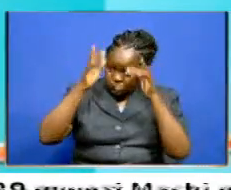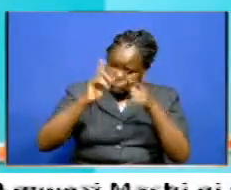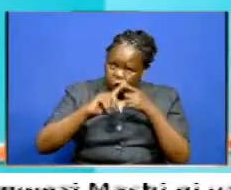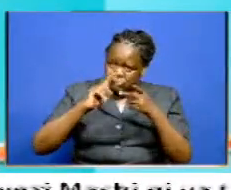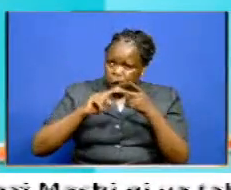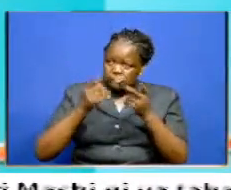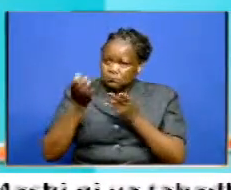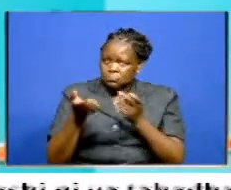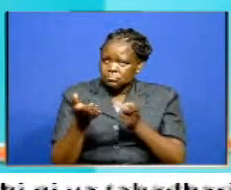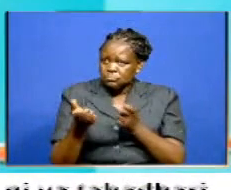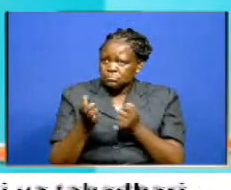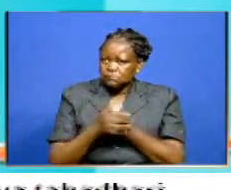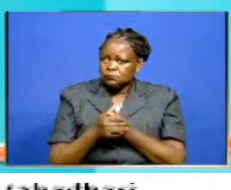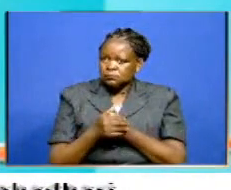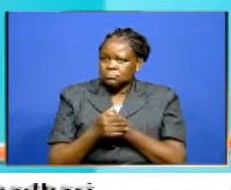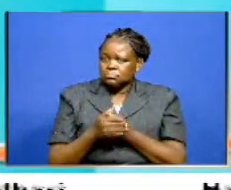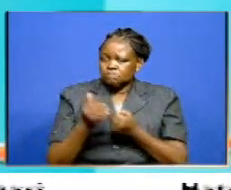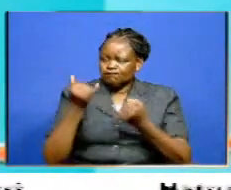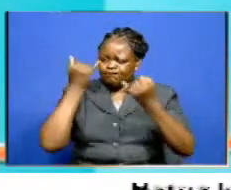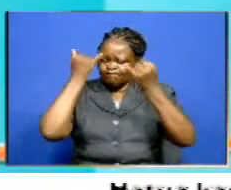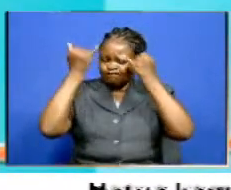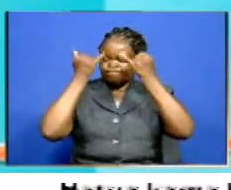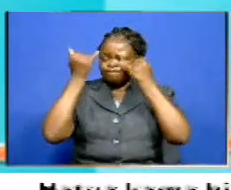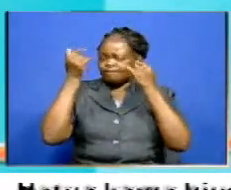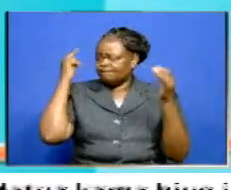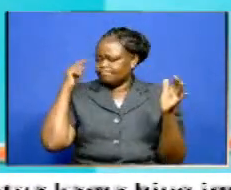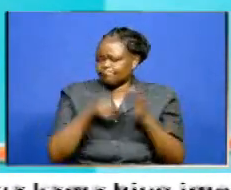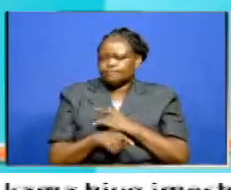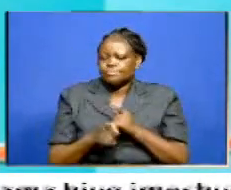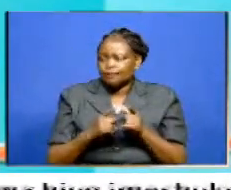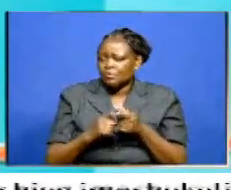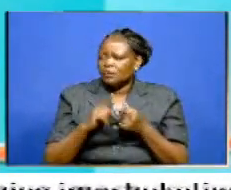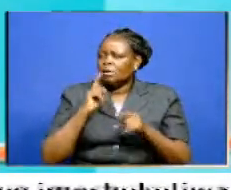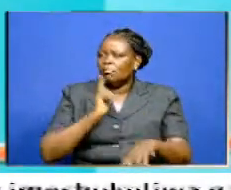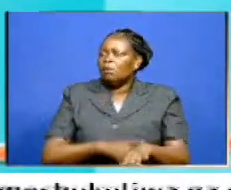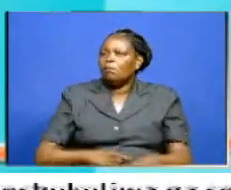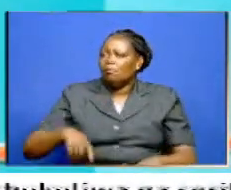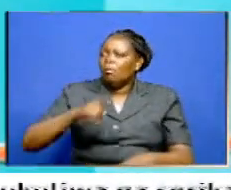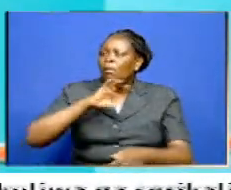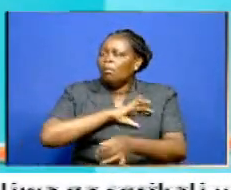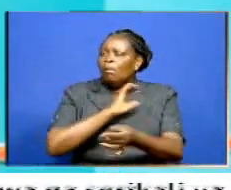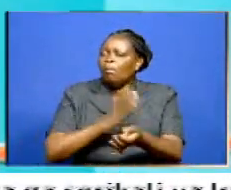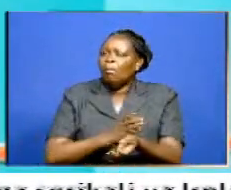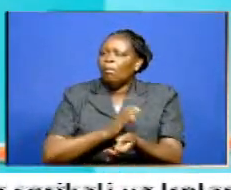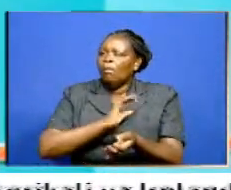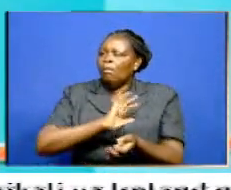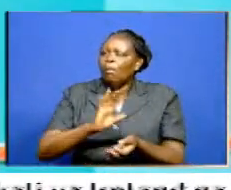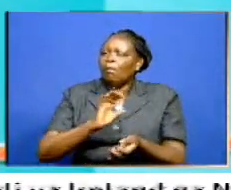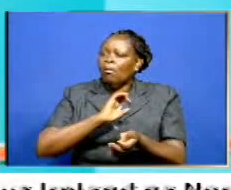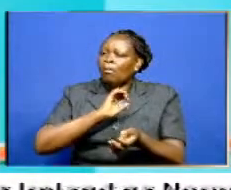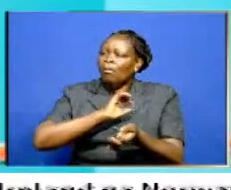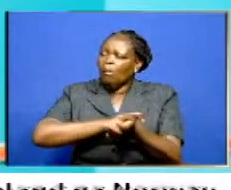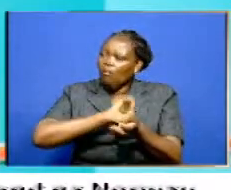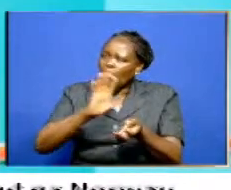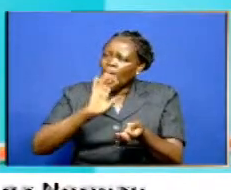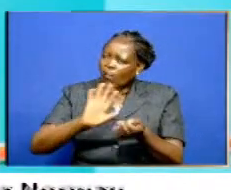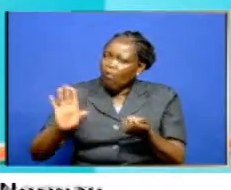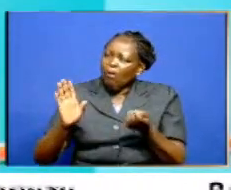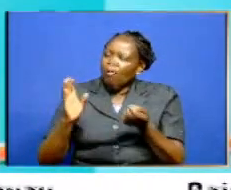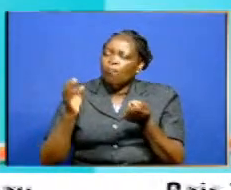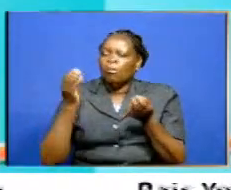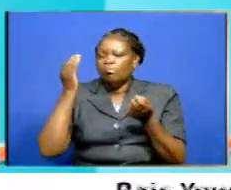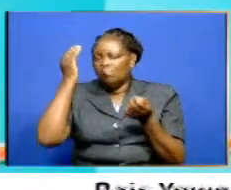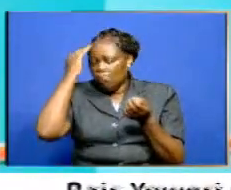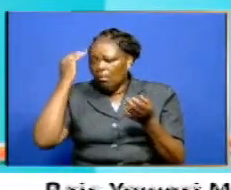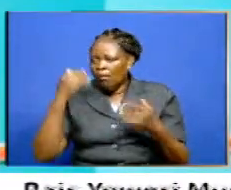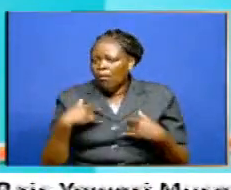entrepreneurship, mambo ya creativity. So tukiweza kupatia huo uwezo, na uwezo unakuja in terms of capitation, wako na knowledge, wako